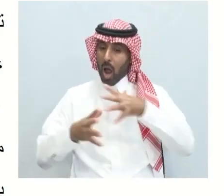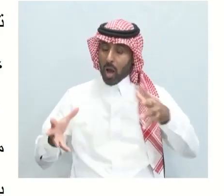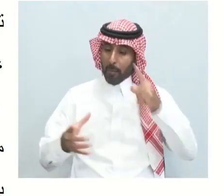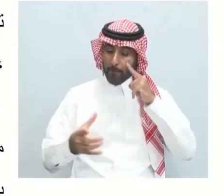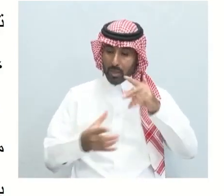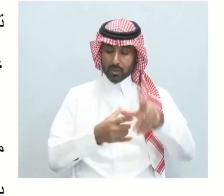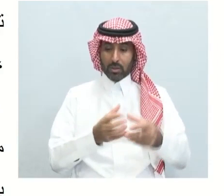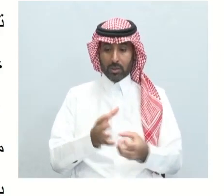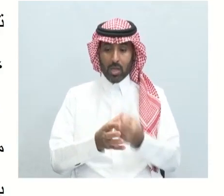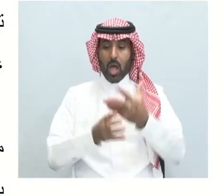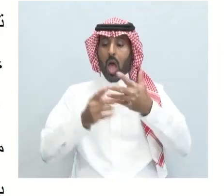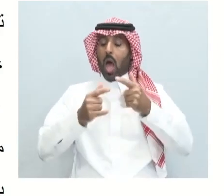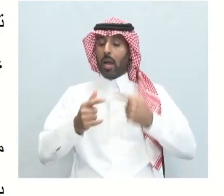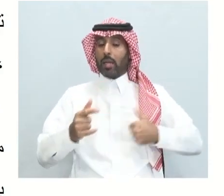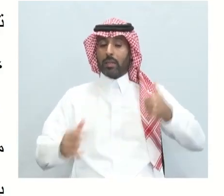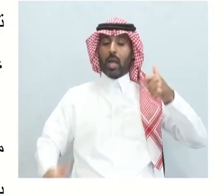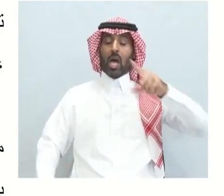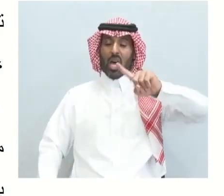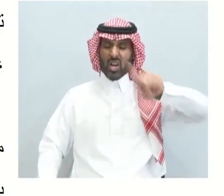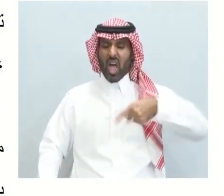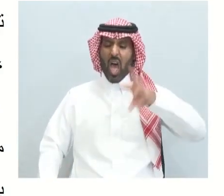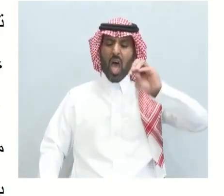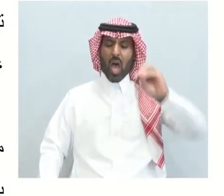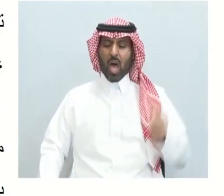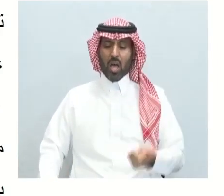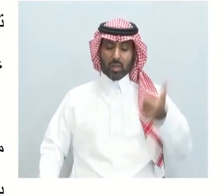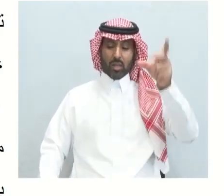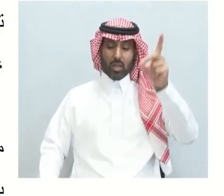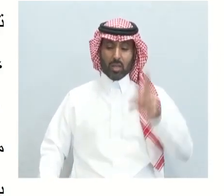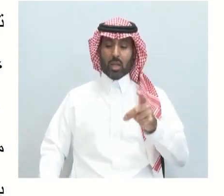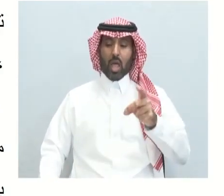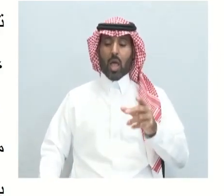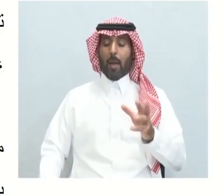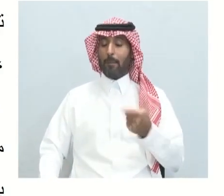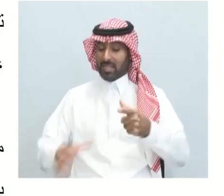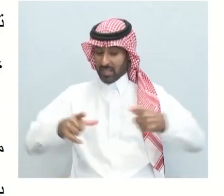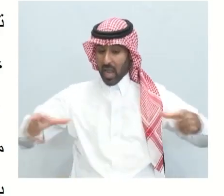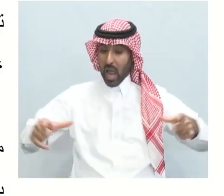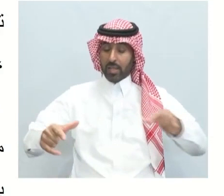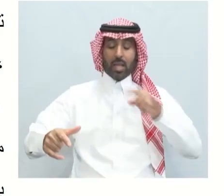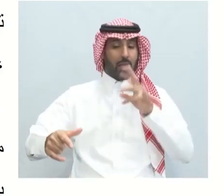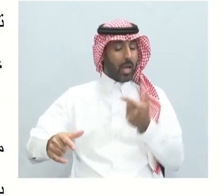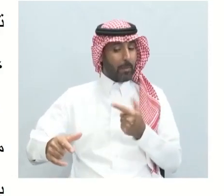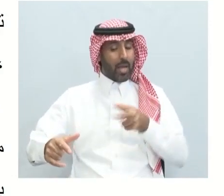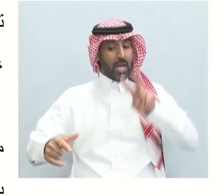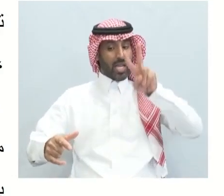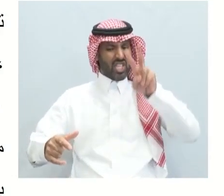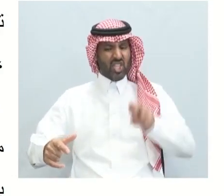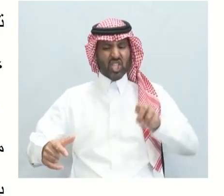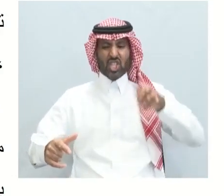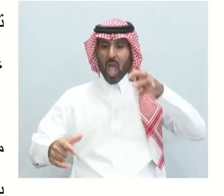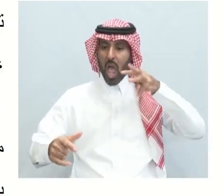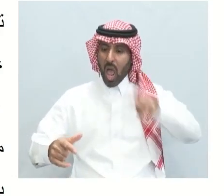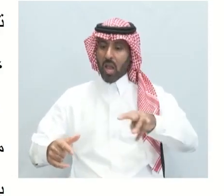هي حار رهط التي تبلغ مساحتها حوالي 20 ك